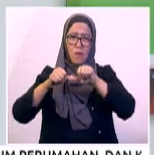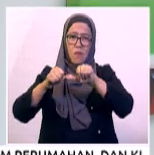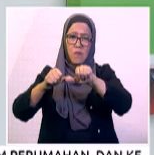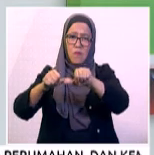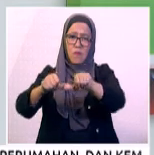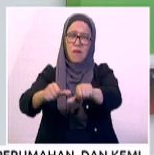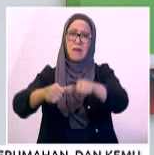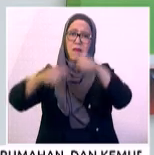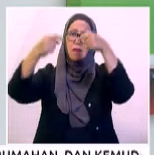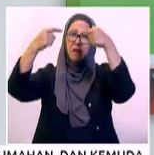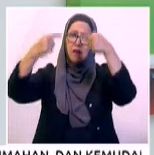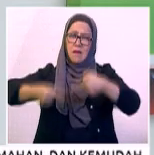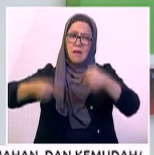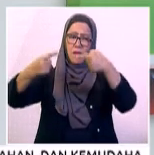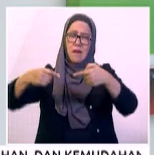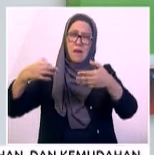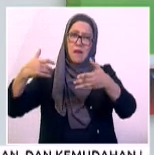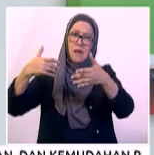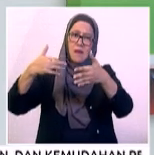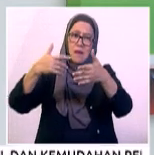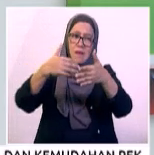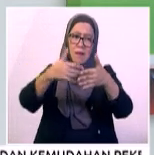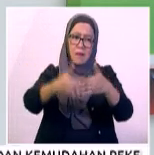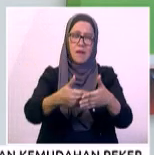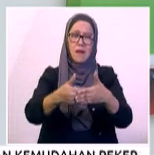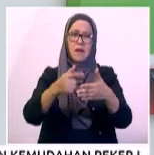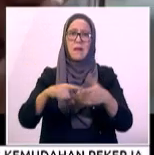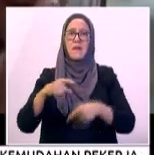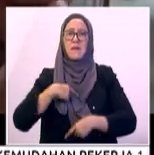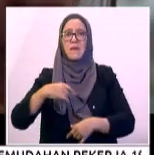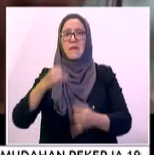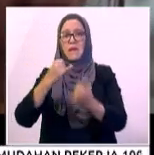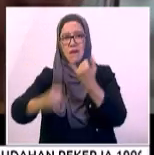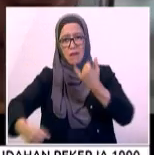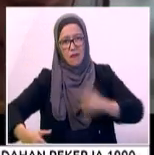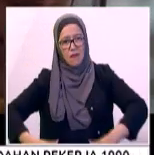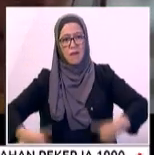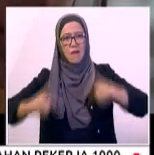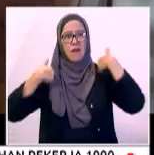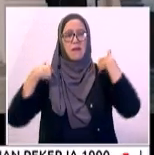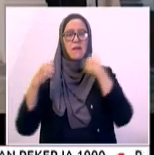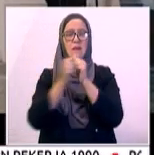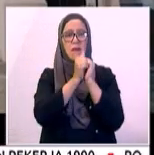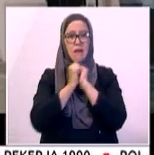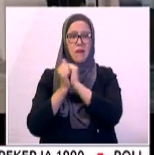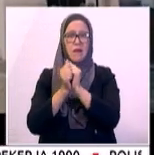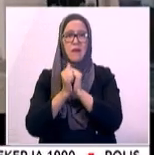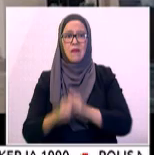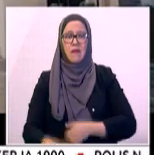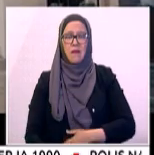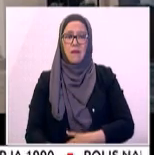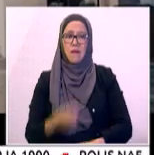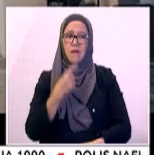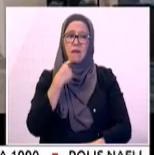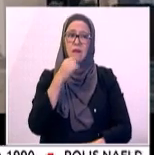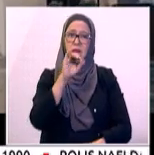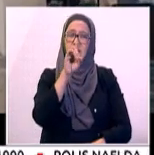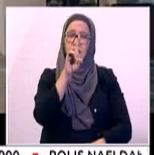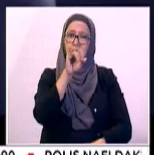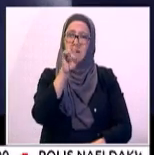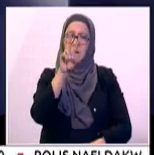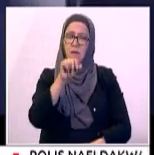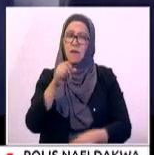sehingga ke akhir nafas mereka bersama. Ya. Pidiwa turut berkesempatan bertanyakan Hale tentang